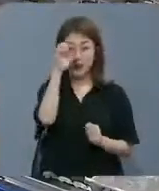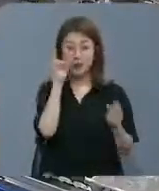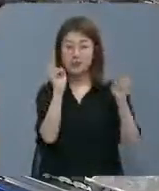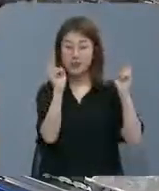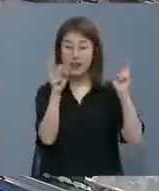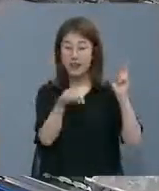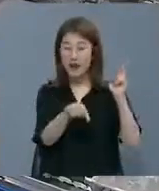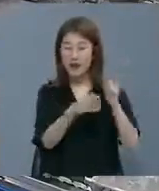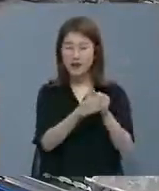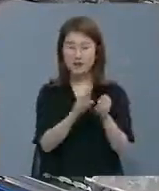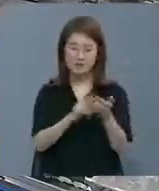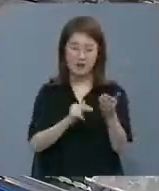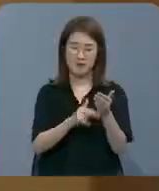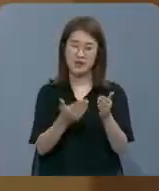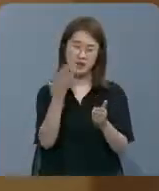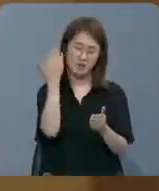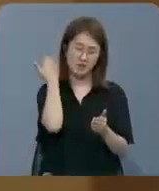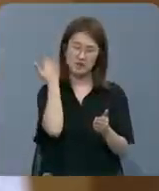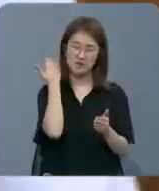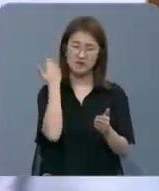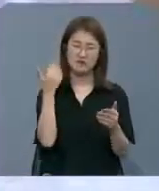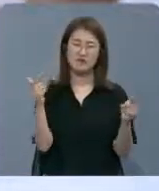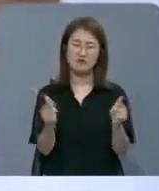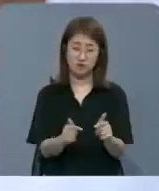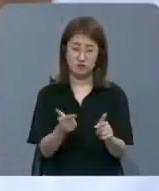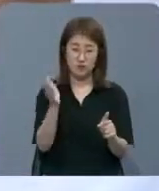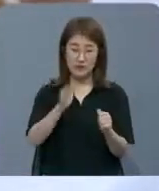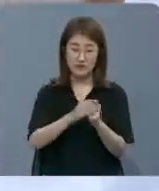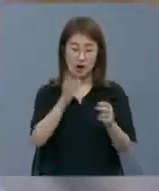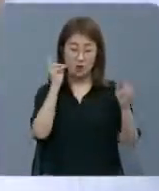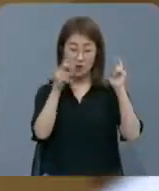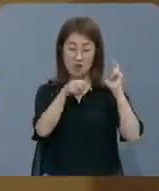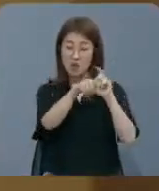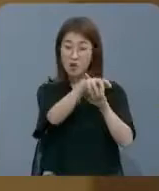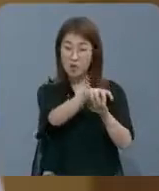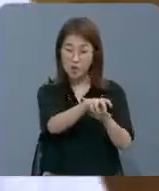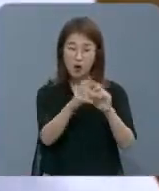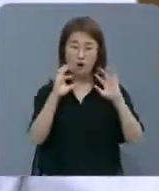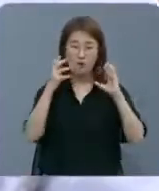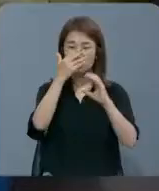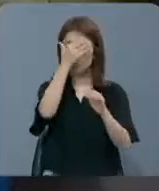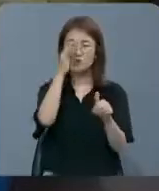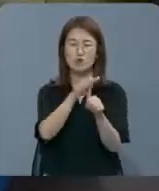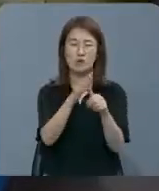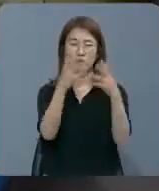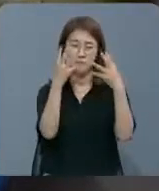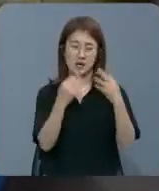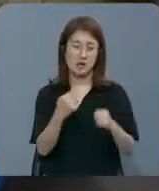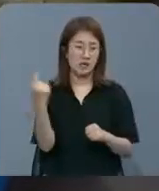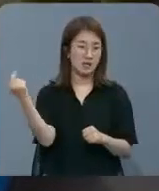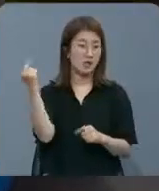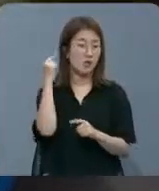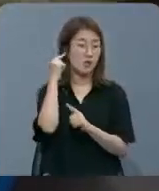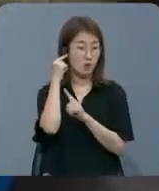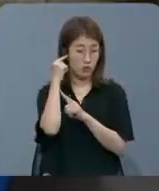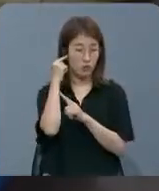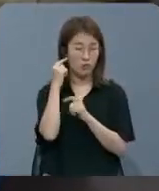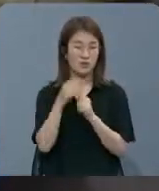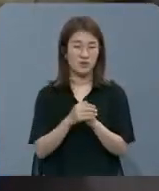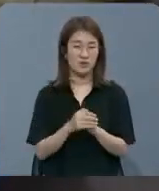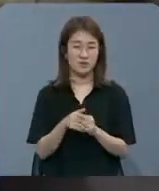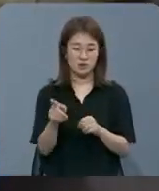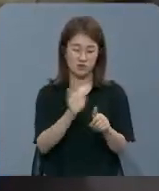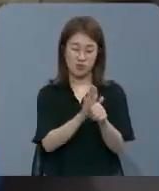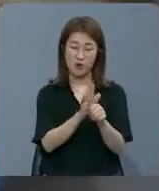유통업체는 매출이 예전 같지 않지만 회사가 있는 지역에 형편이 어려운 청소년들이 많다는 소식을 듣고 선뜻